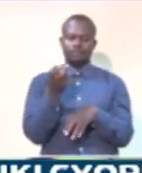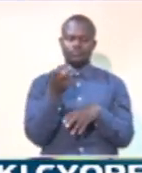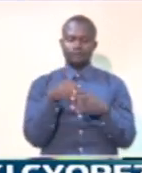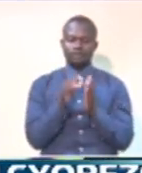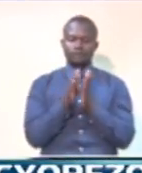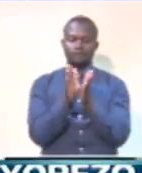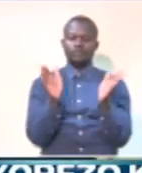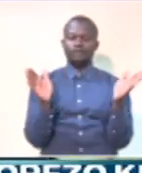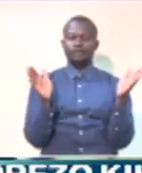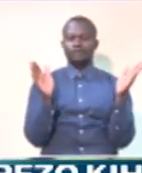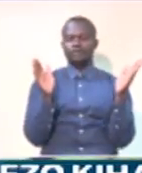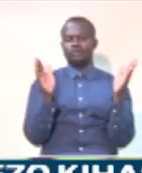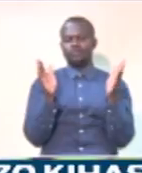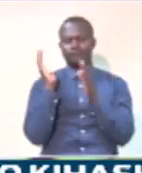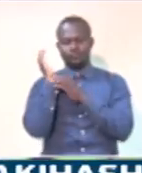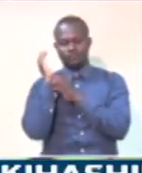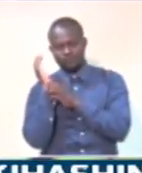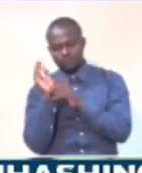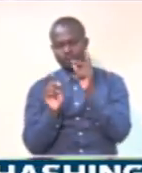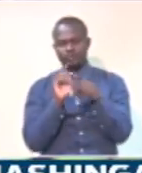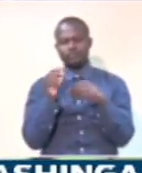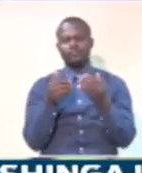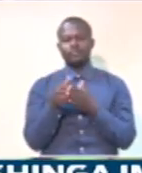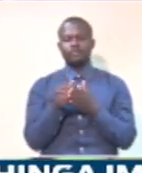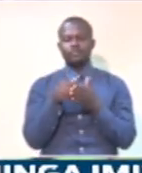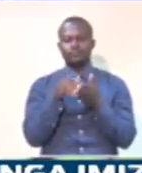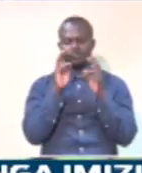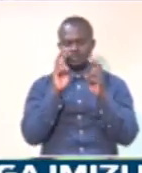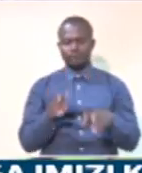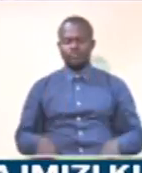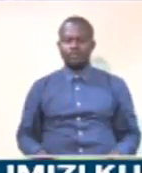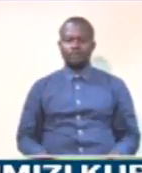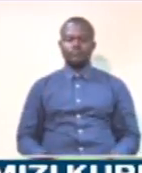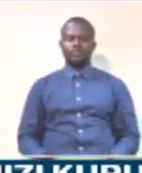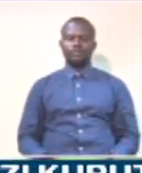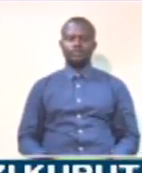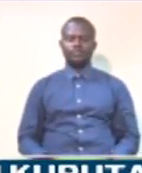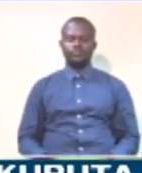rusange bikabera umuzigo abaturage. Nibyo twizwa na Bosco Kwizera yafata Jana Bayron